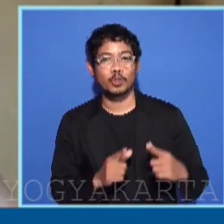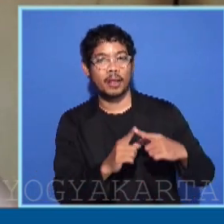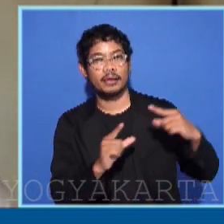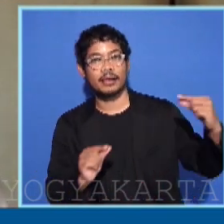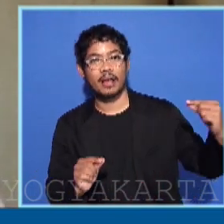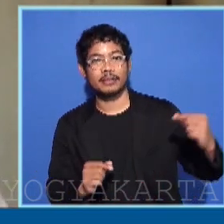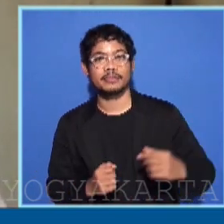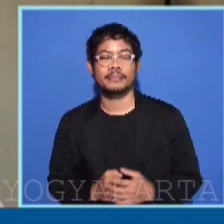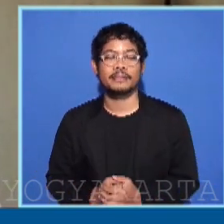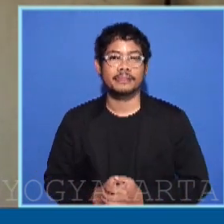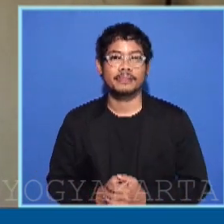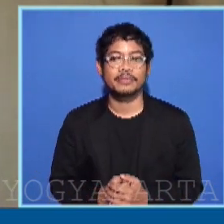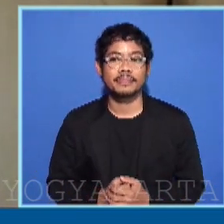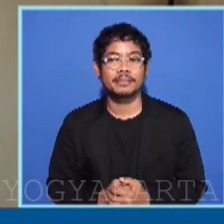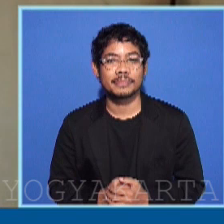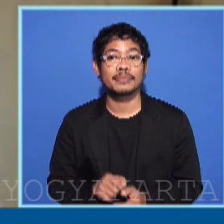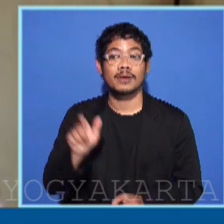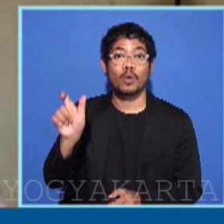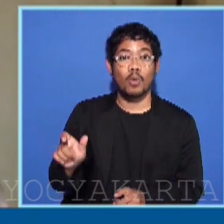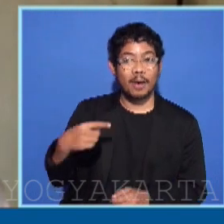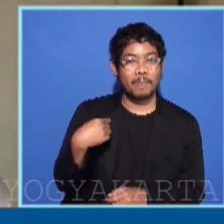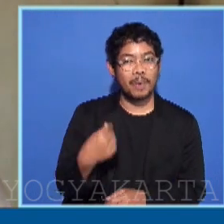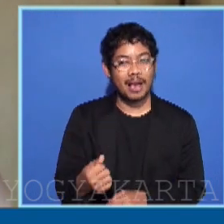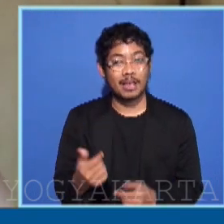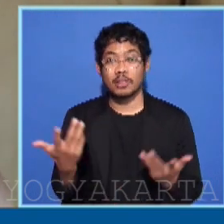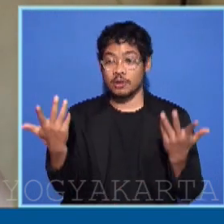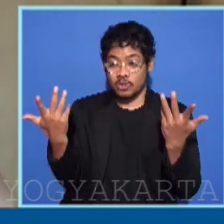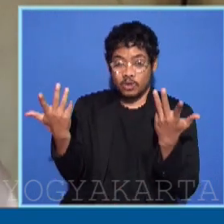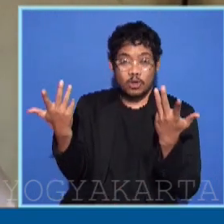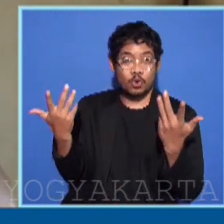biasok peng itu kan sampok